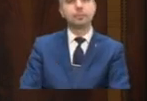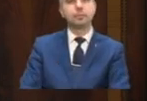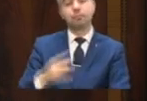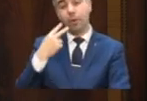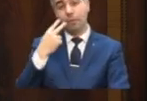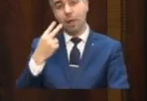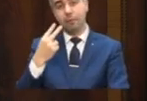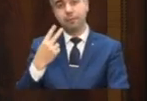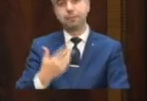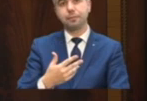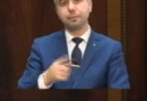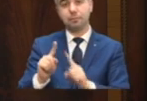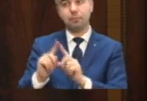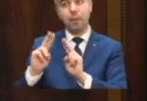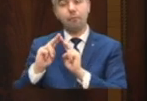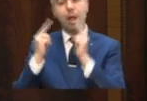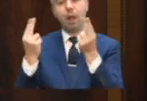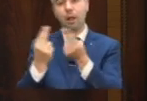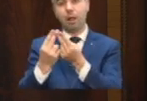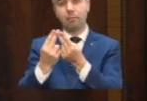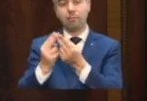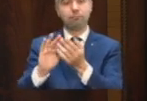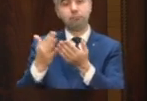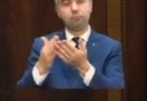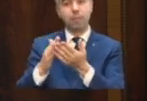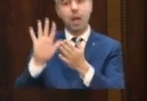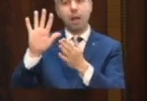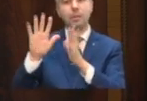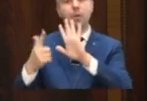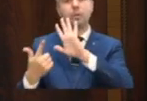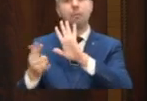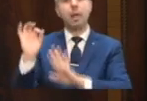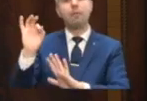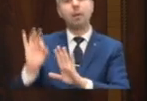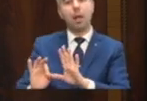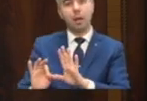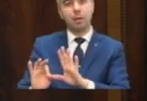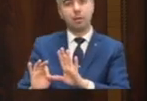نشوفوا على الصعيد الدولي تراجع ب 75%. إذن